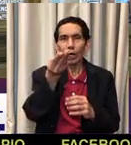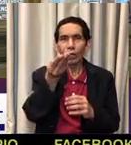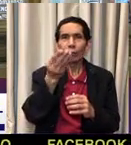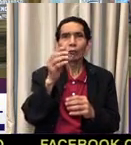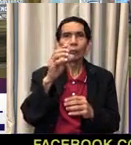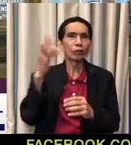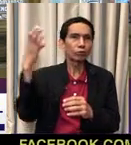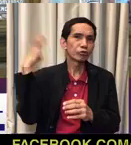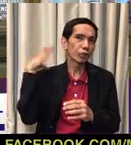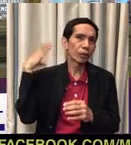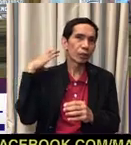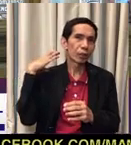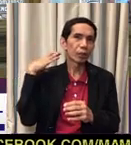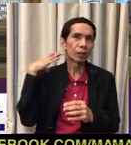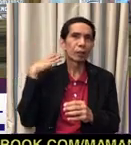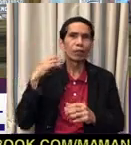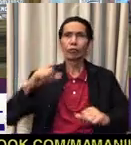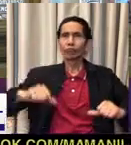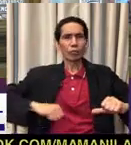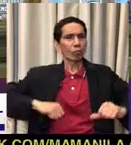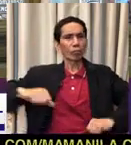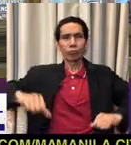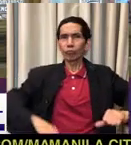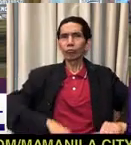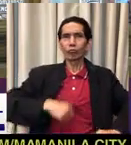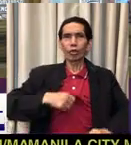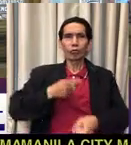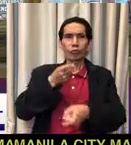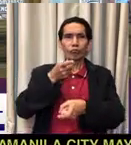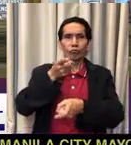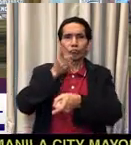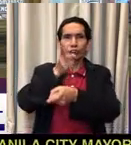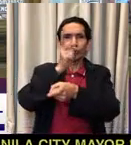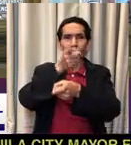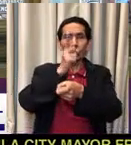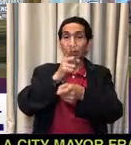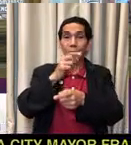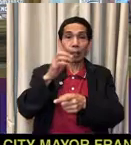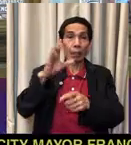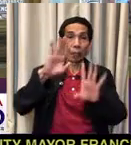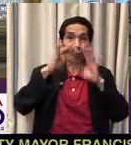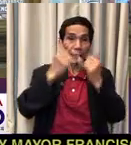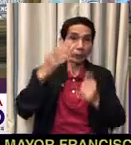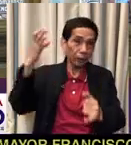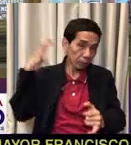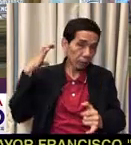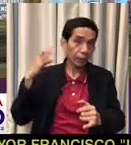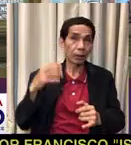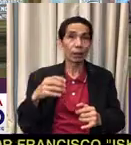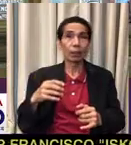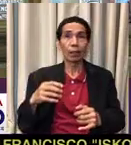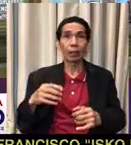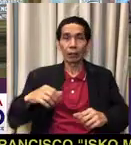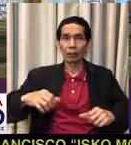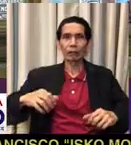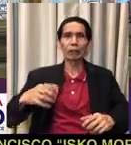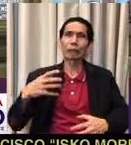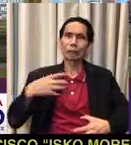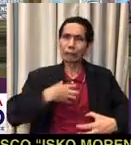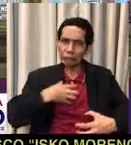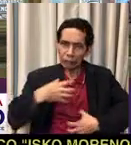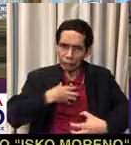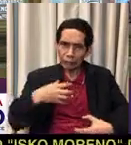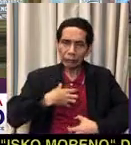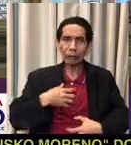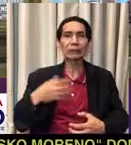chairman na nagsisiga-sigaan. Manduduro lang po yung mga yan. O, kaya yan na nagmamamaktol